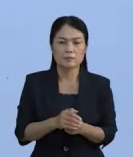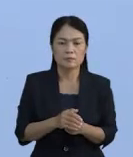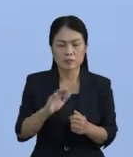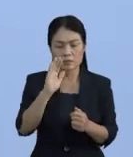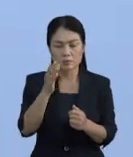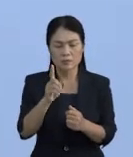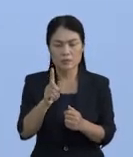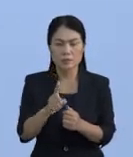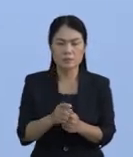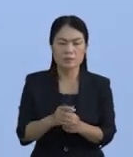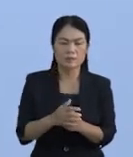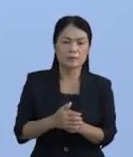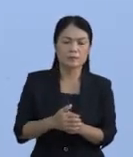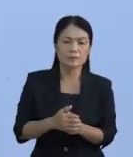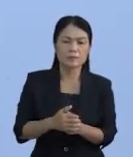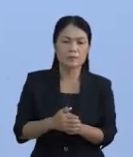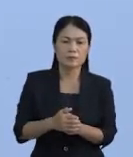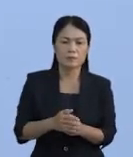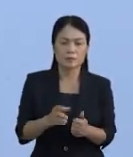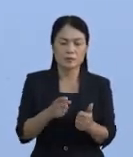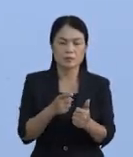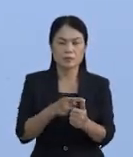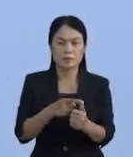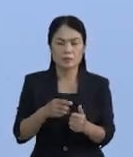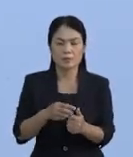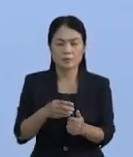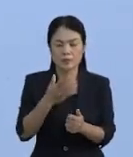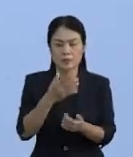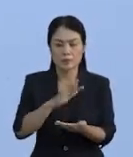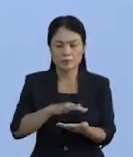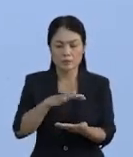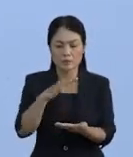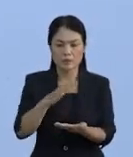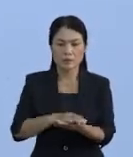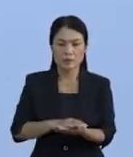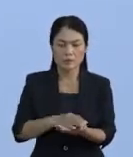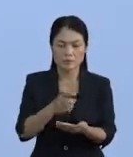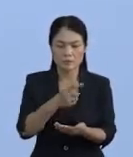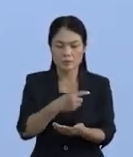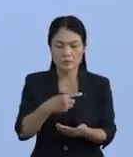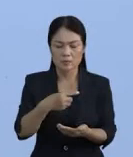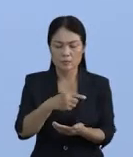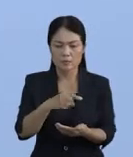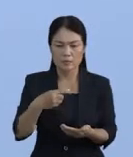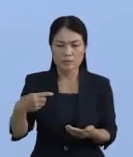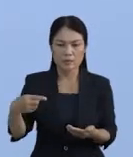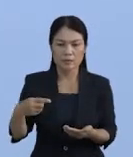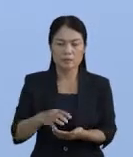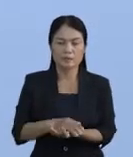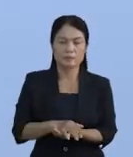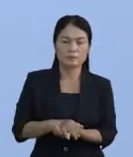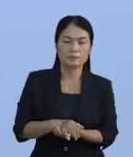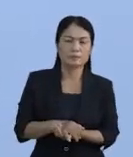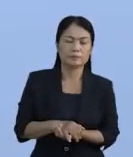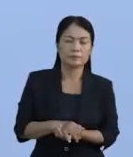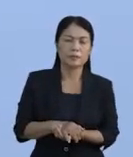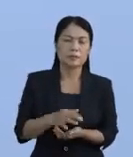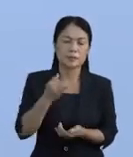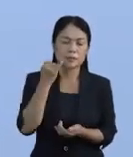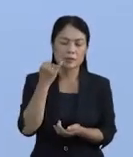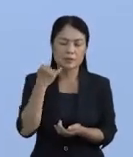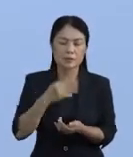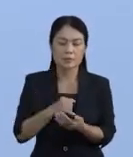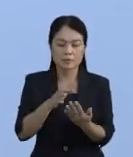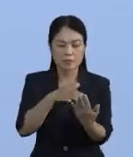rụp một tiền hàng nè để rụp đau bỏ vía cứ bỏ bài tròn chơi nó còn nè bỏ bài tròn chơi chấm là